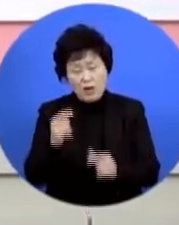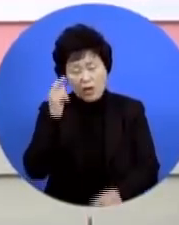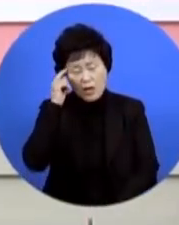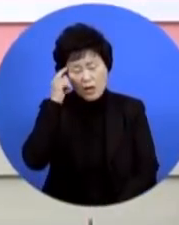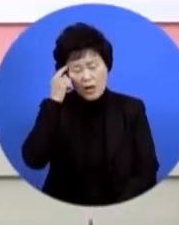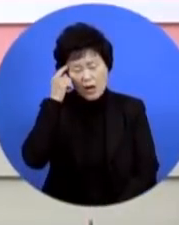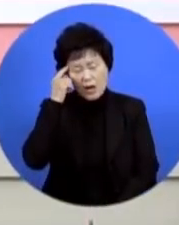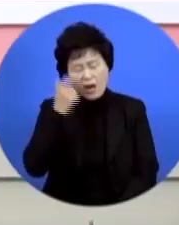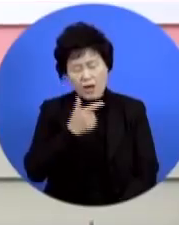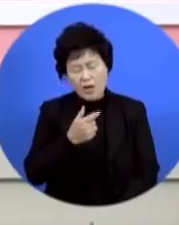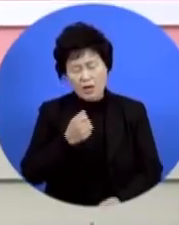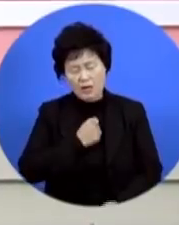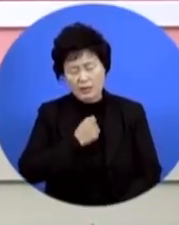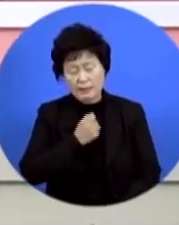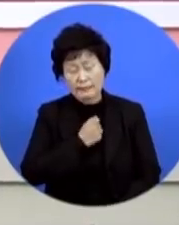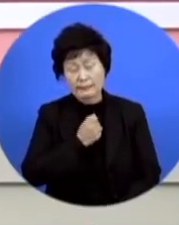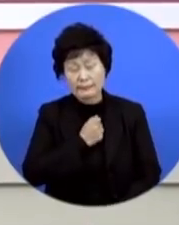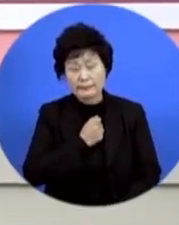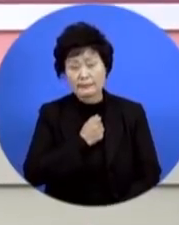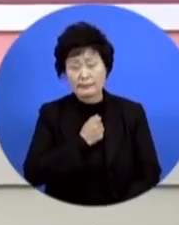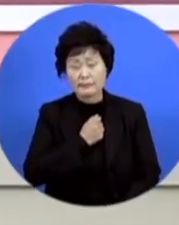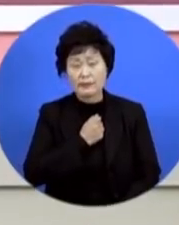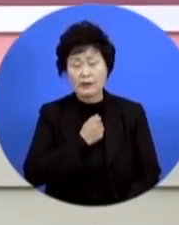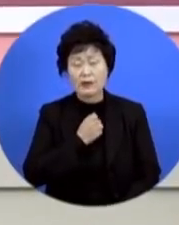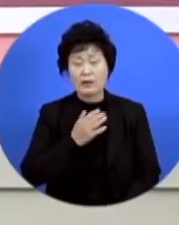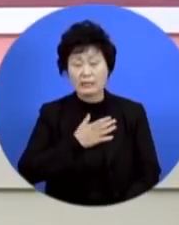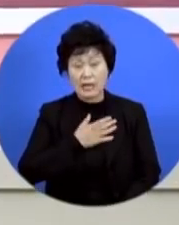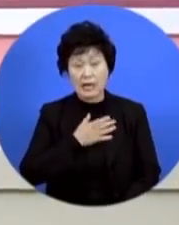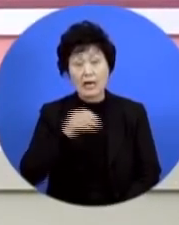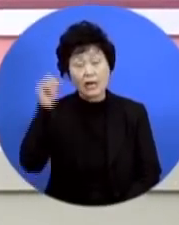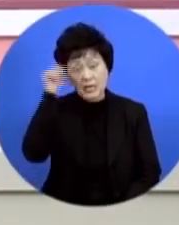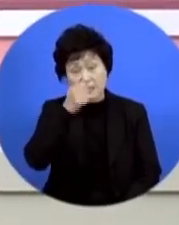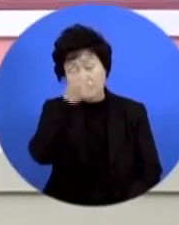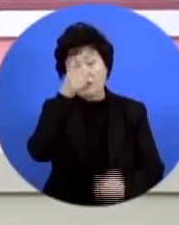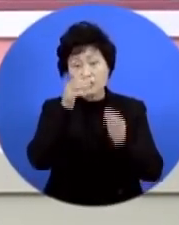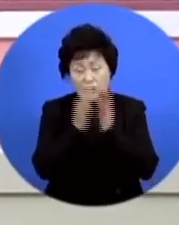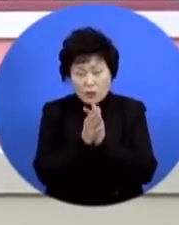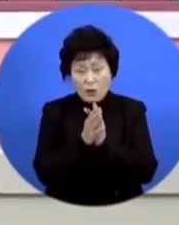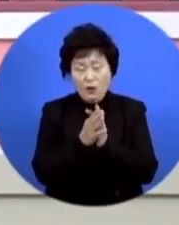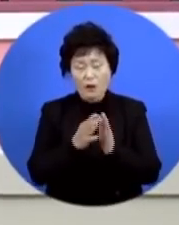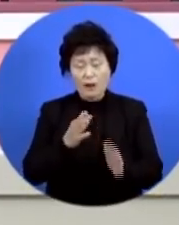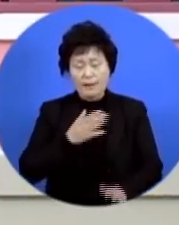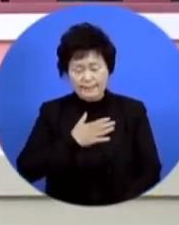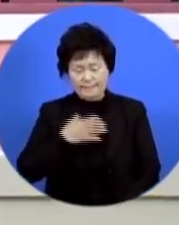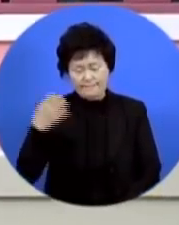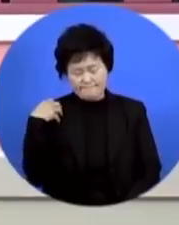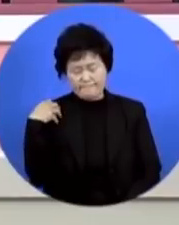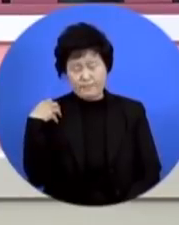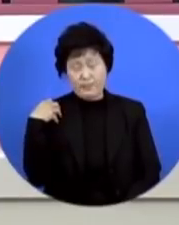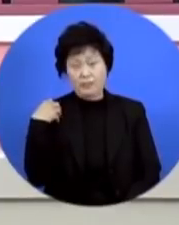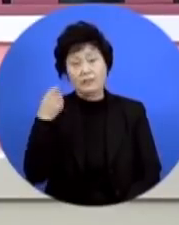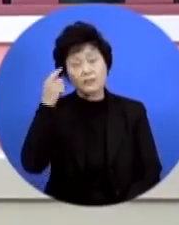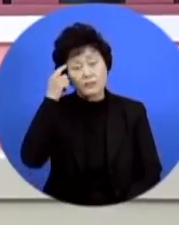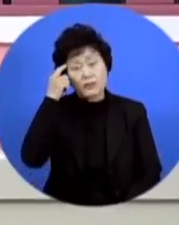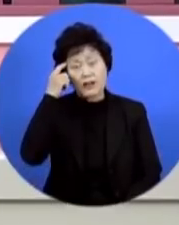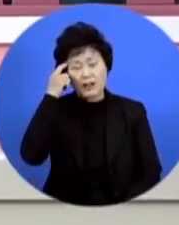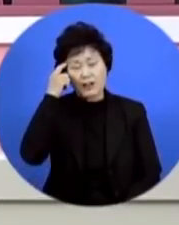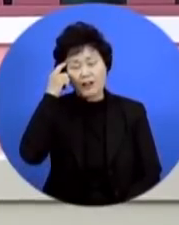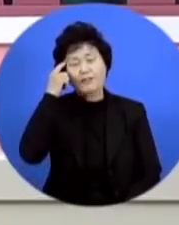듯한 그래서 뭐 새벽 기도라도 뭐 내가 목숨 걸고 해야지 생각하게 됐어요. 네.